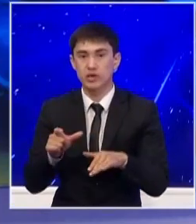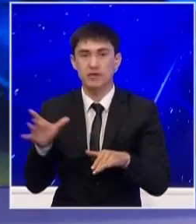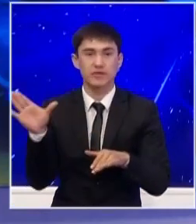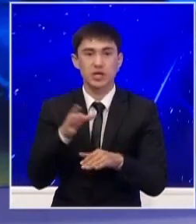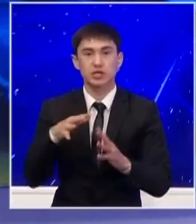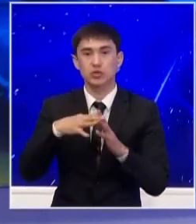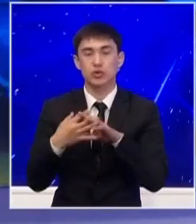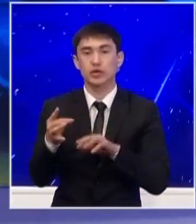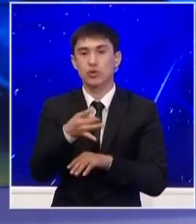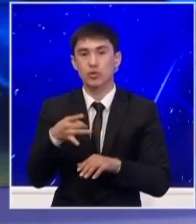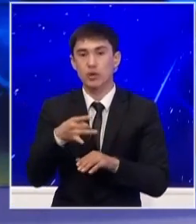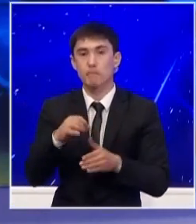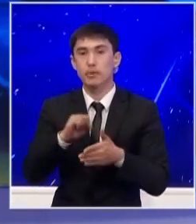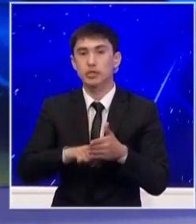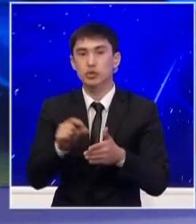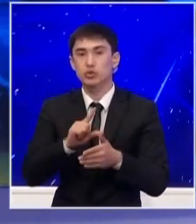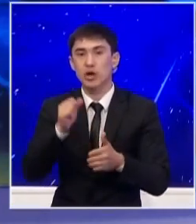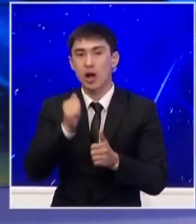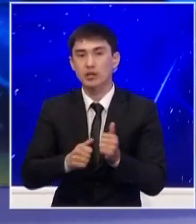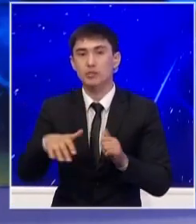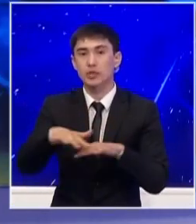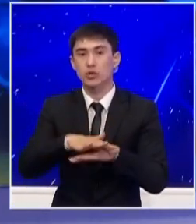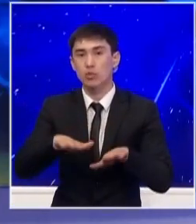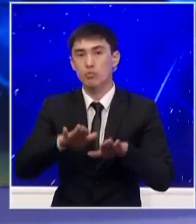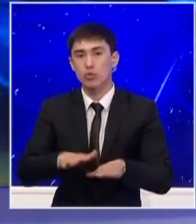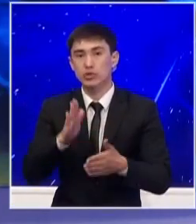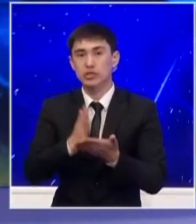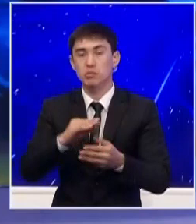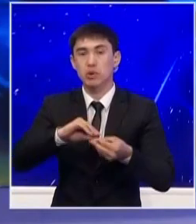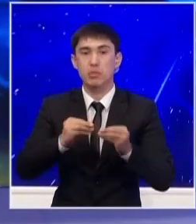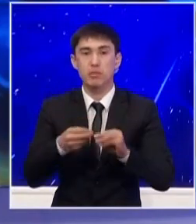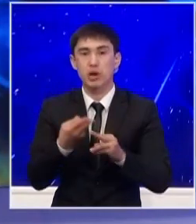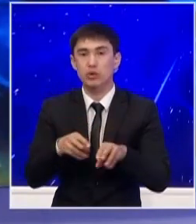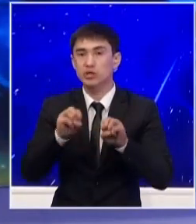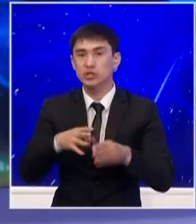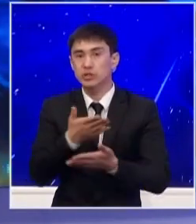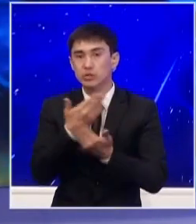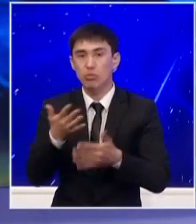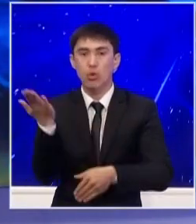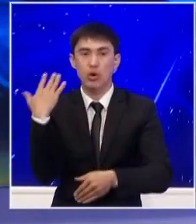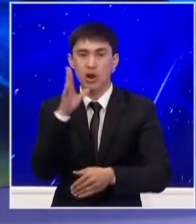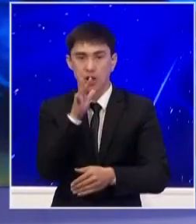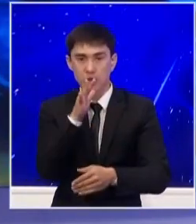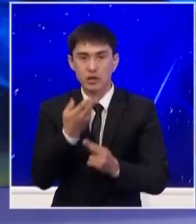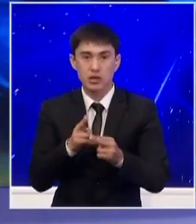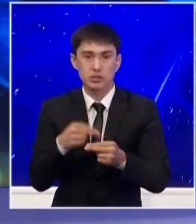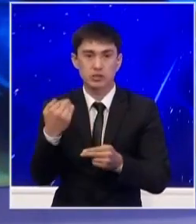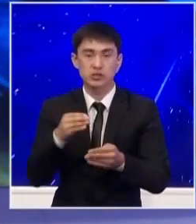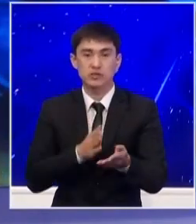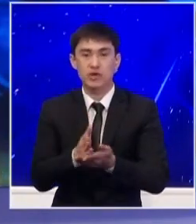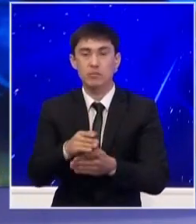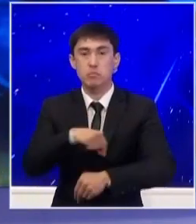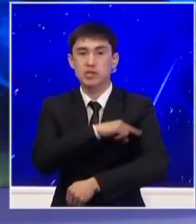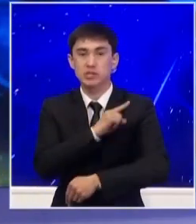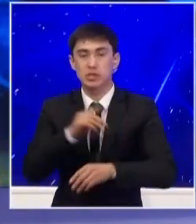всех сел региона. Причина в том, что в каждом населенном пункте есть проблема, которая не решается уже много лет. Они касаются сферы